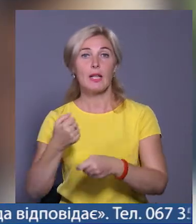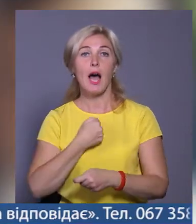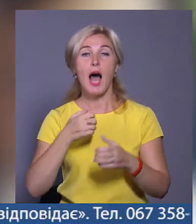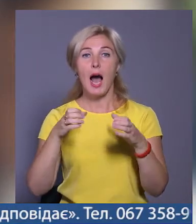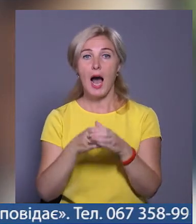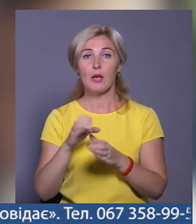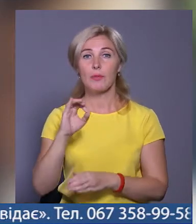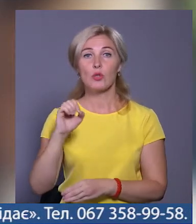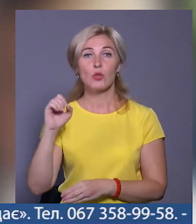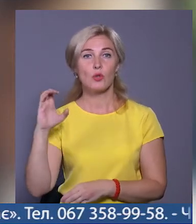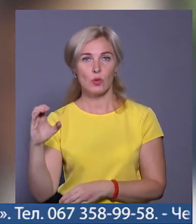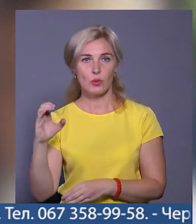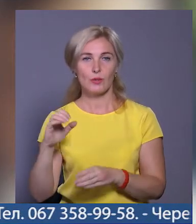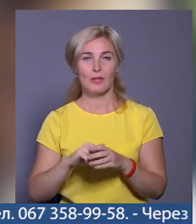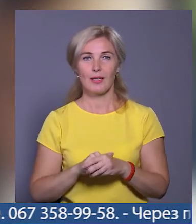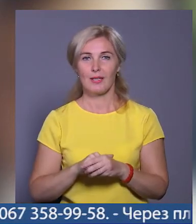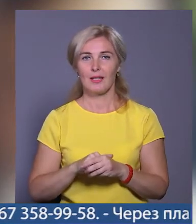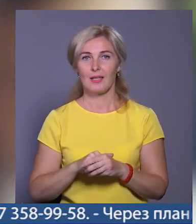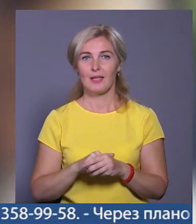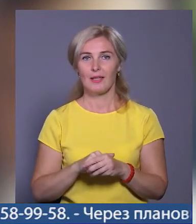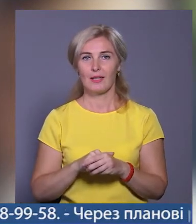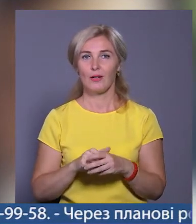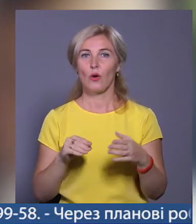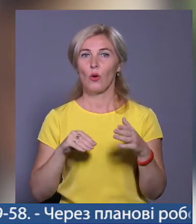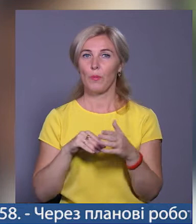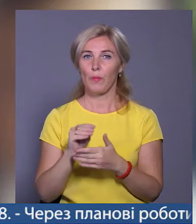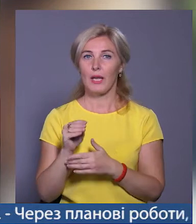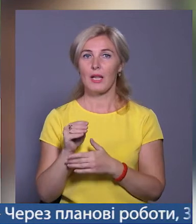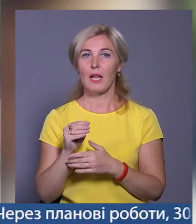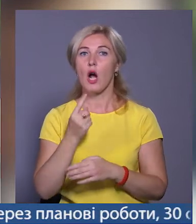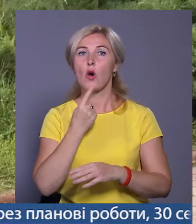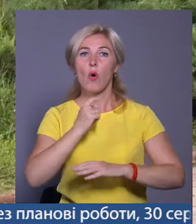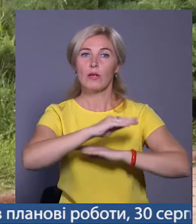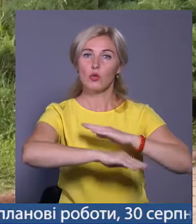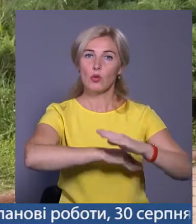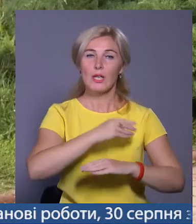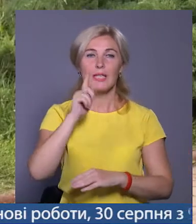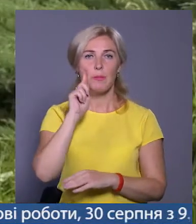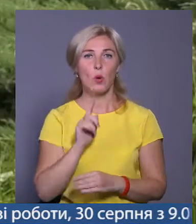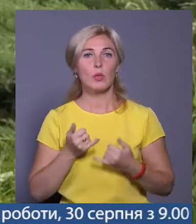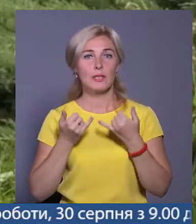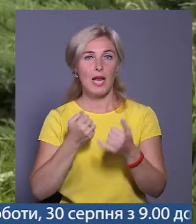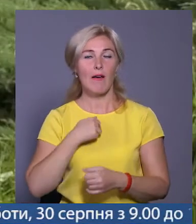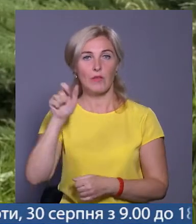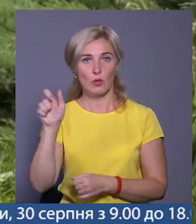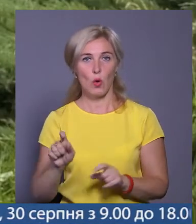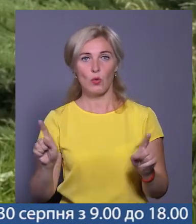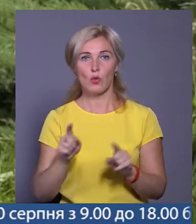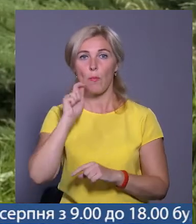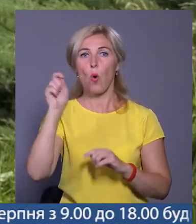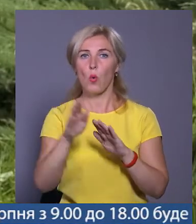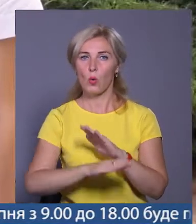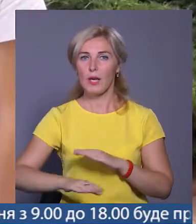СОС, і купила кровоспинні жити і смаколок для військових, щоб Україна